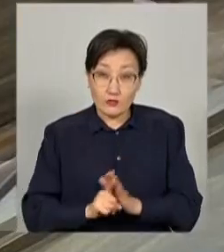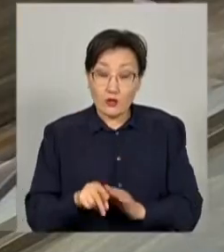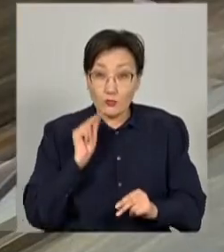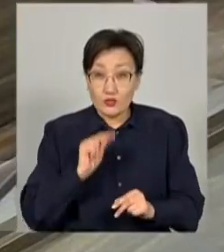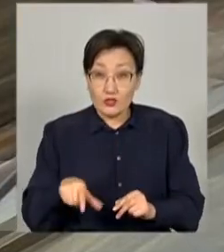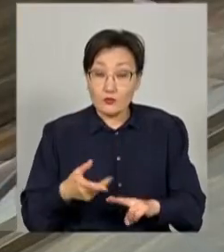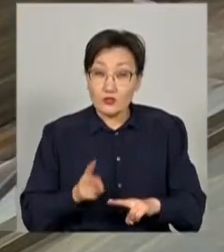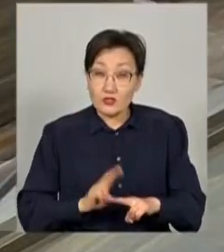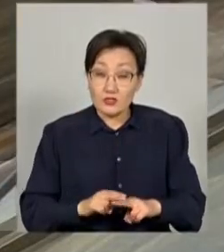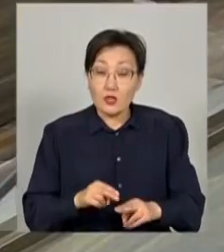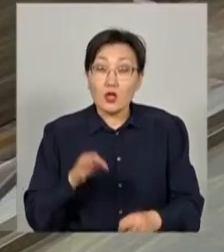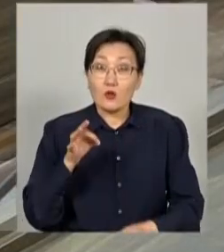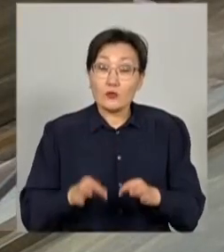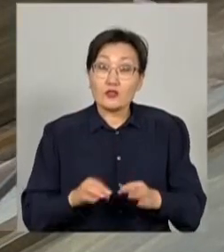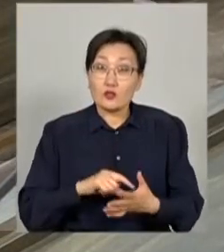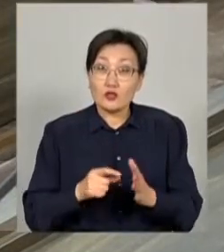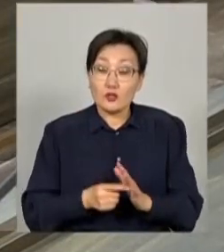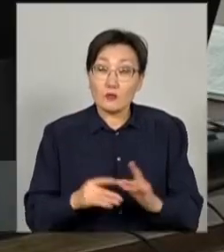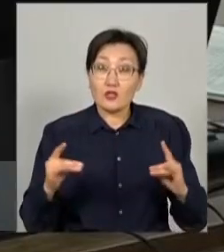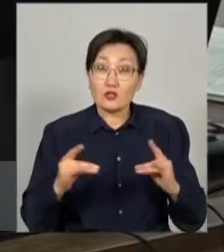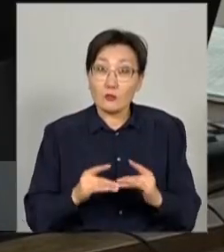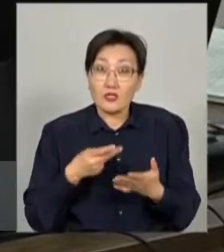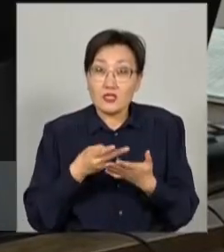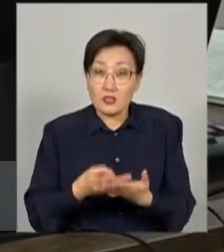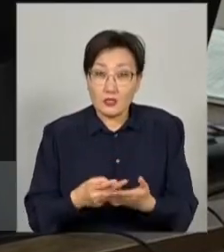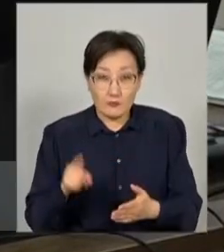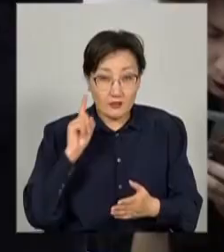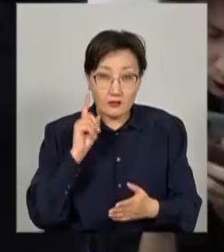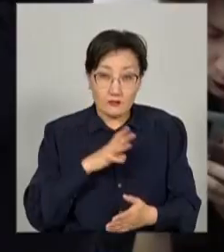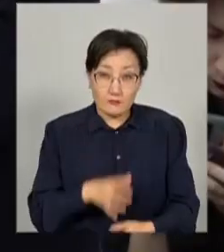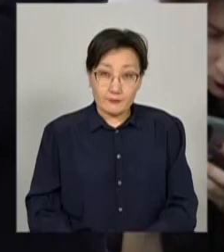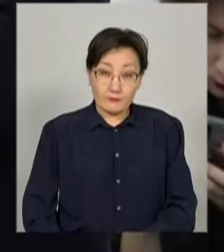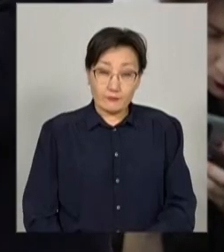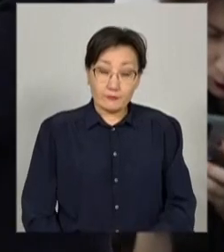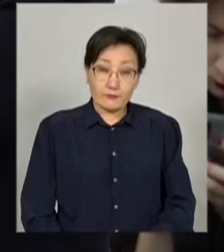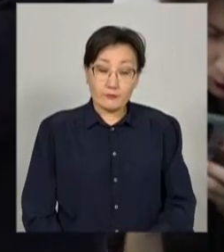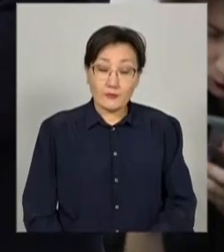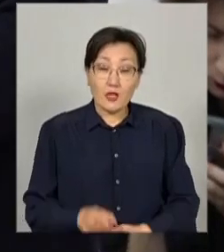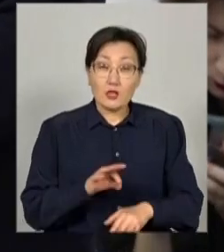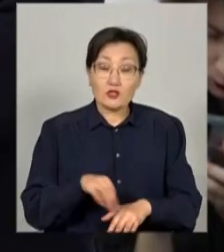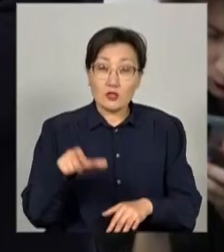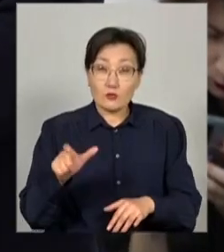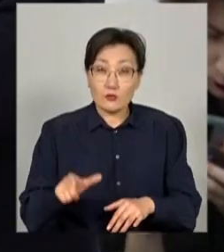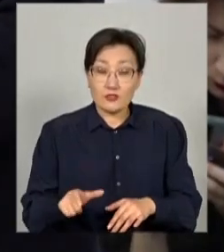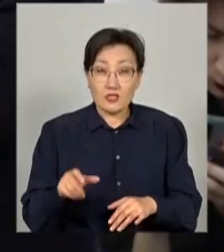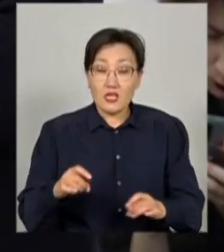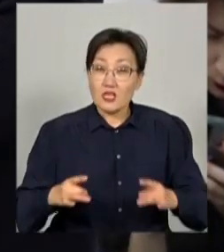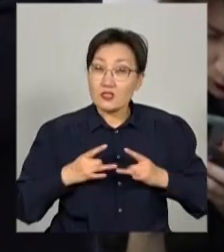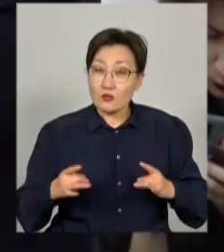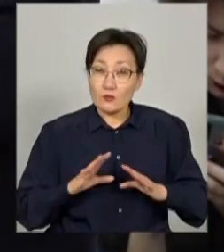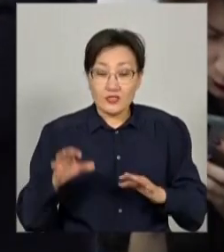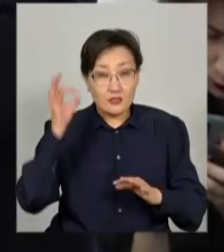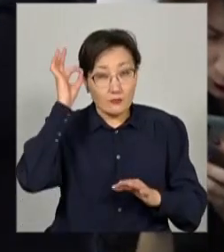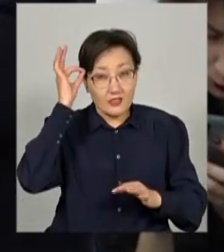Күдікті бұл жолы да сот залына жылжымалы төсекпен жеткізілді. ауруға, жүйке жүйесі емес, психикалық